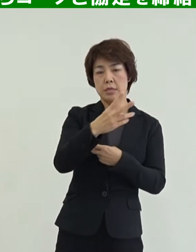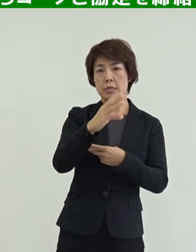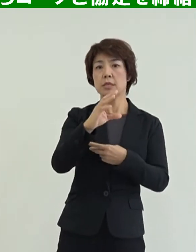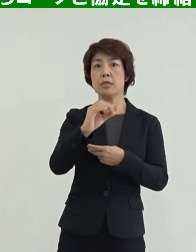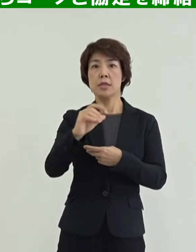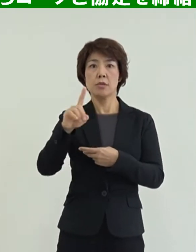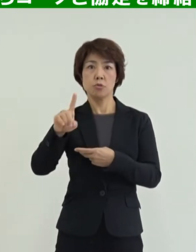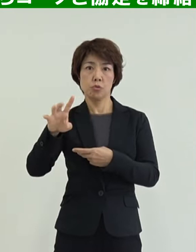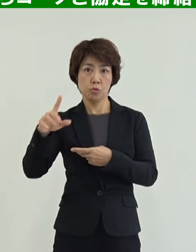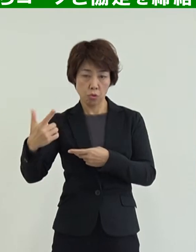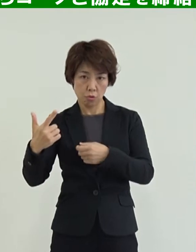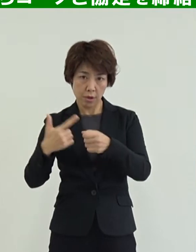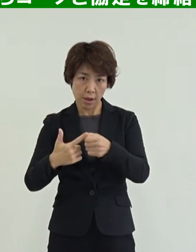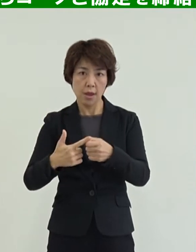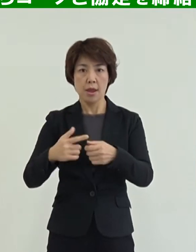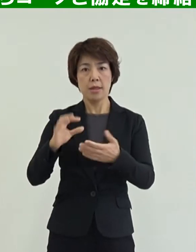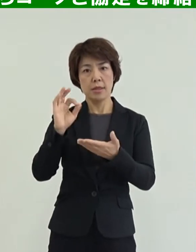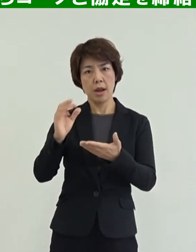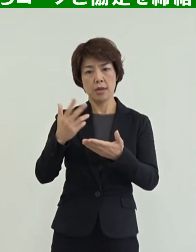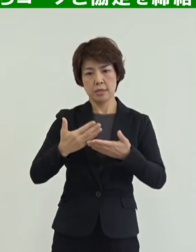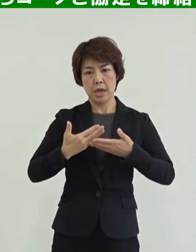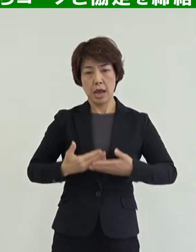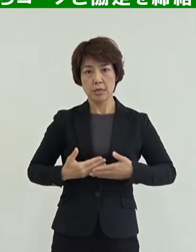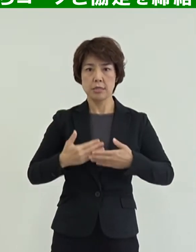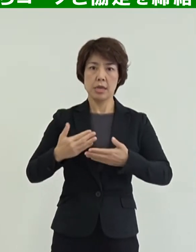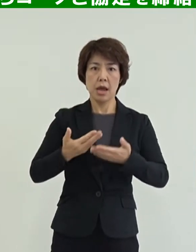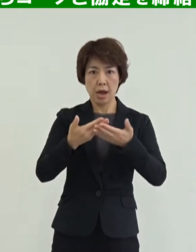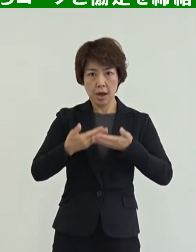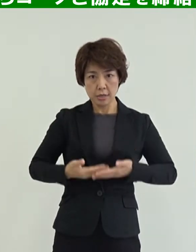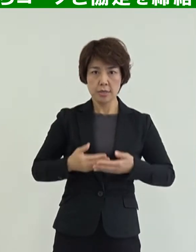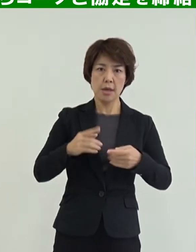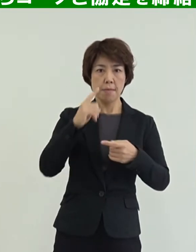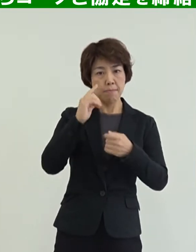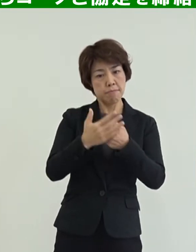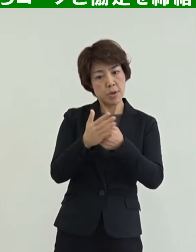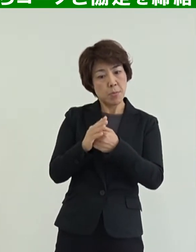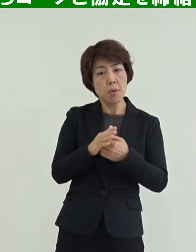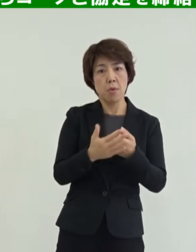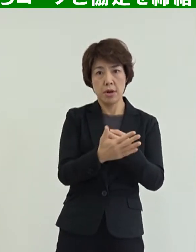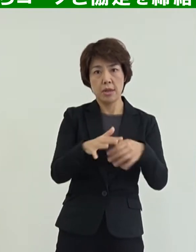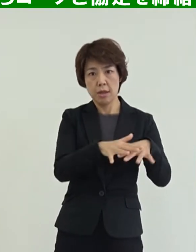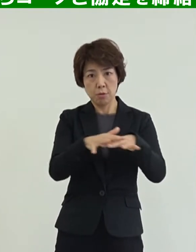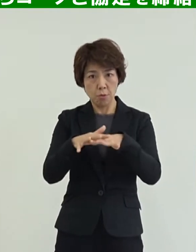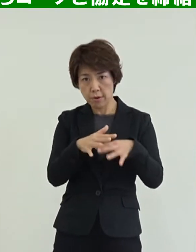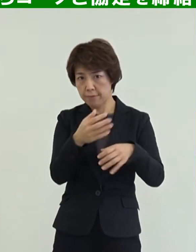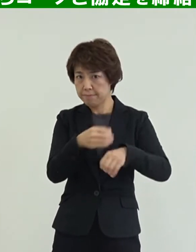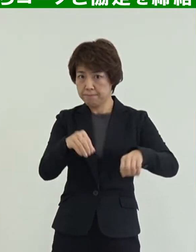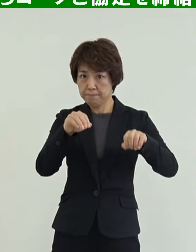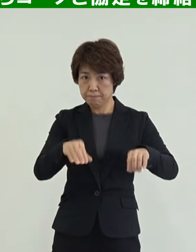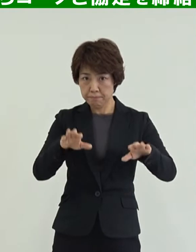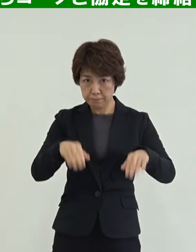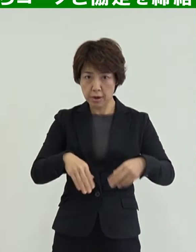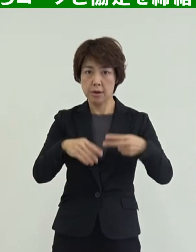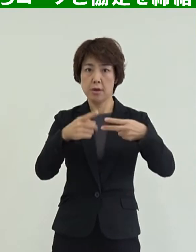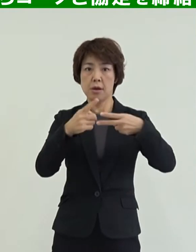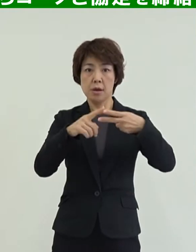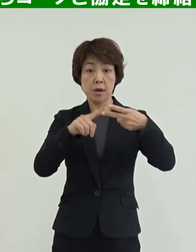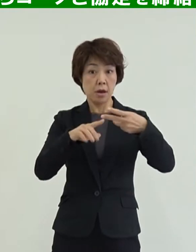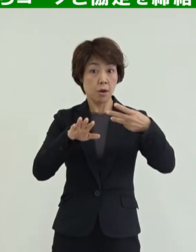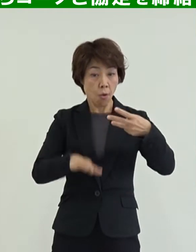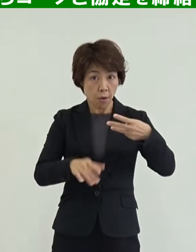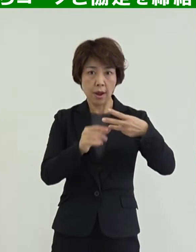安全なら見守りネットワーク事業の協定を締結させていただいております今回のこの協定では